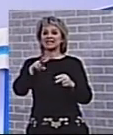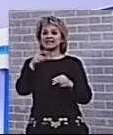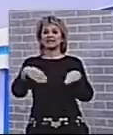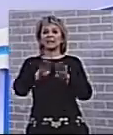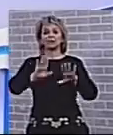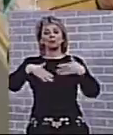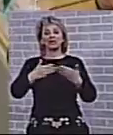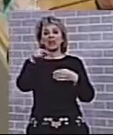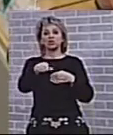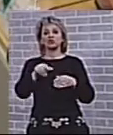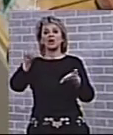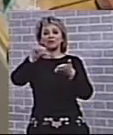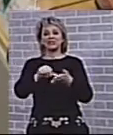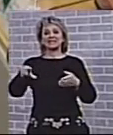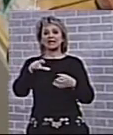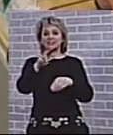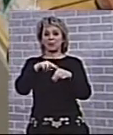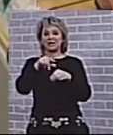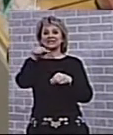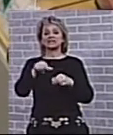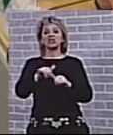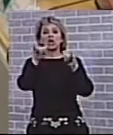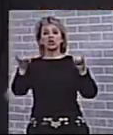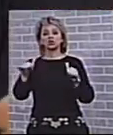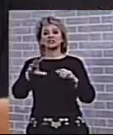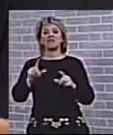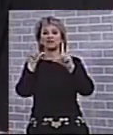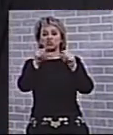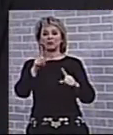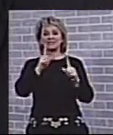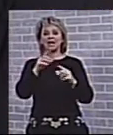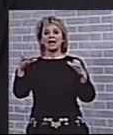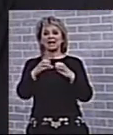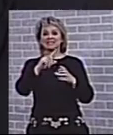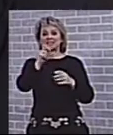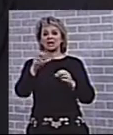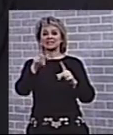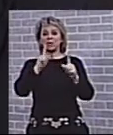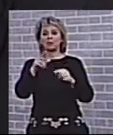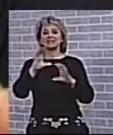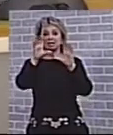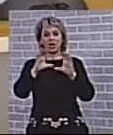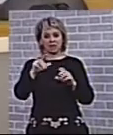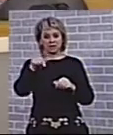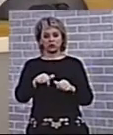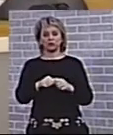такими предложениями выступили донские полицейские на расширенном выездном заседании Комитета Заксобрания по